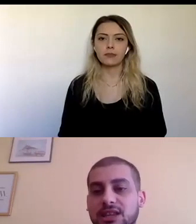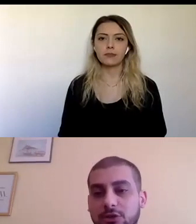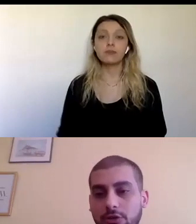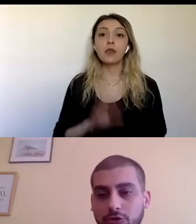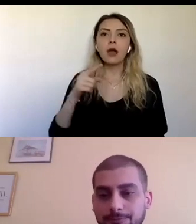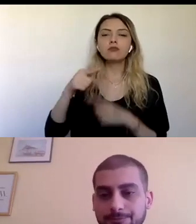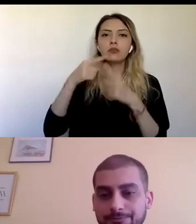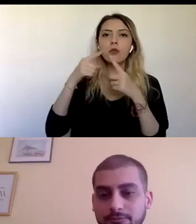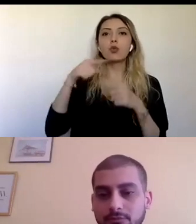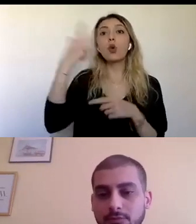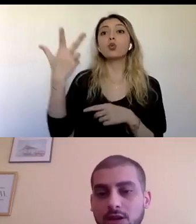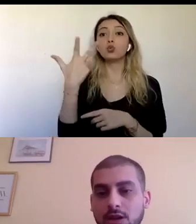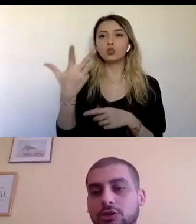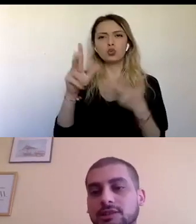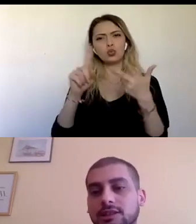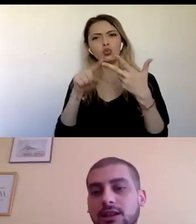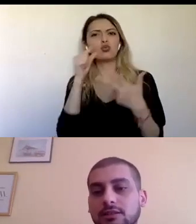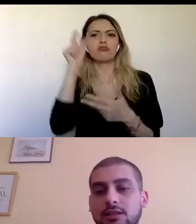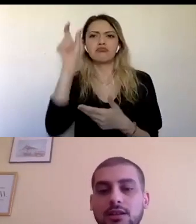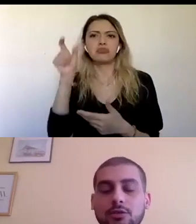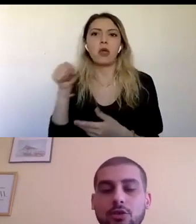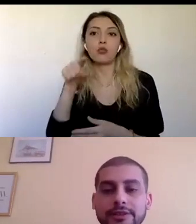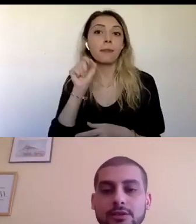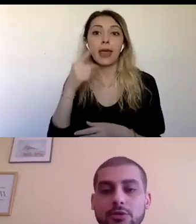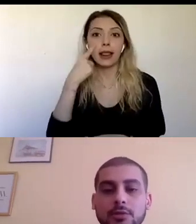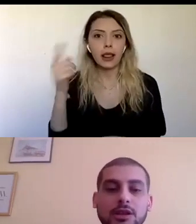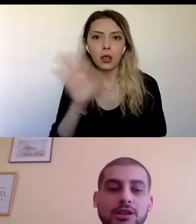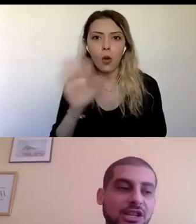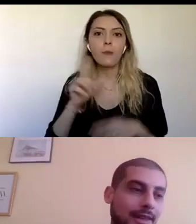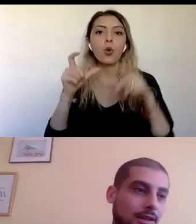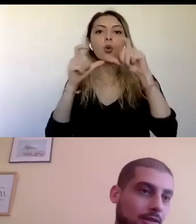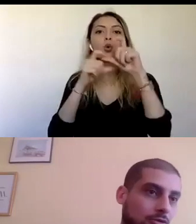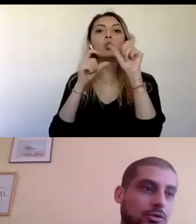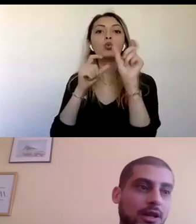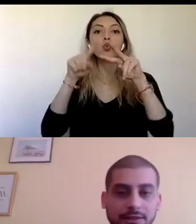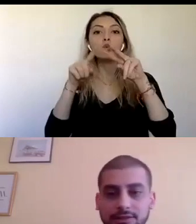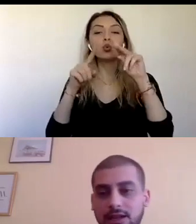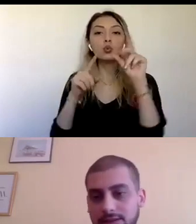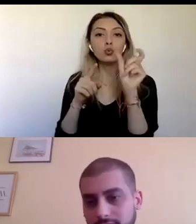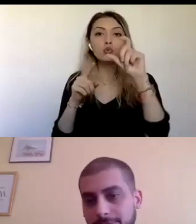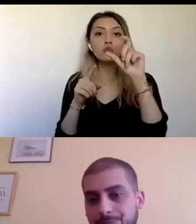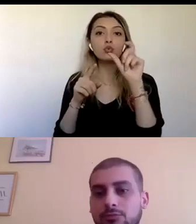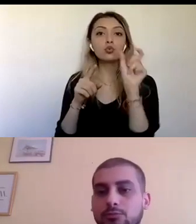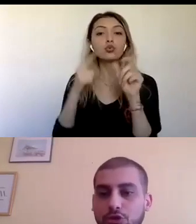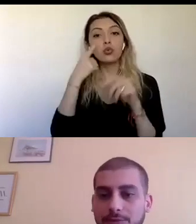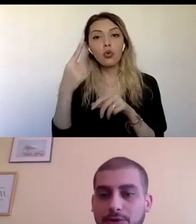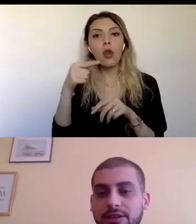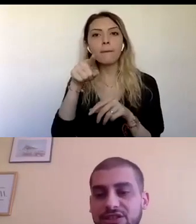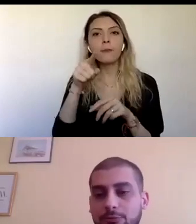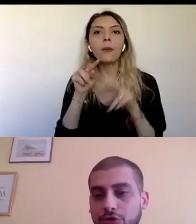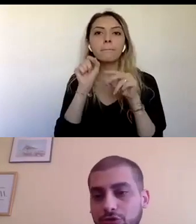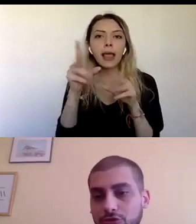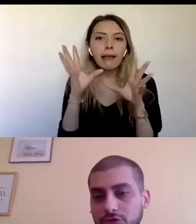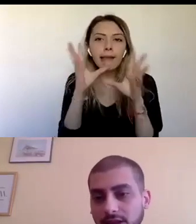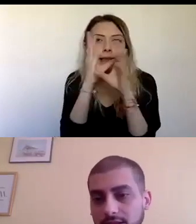şifrelenmiş şekilde görünüyor. Dolayısıyla örnek veriyorum, Gmail kullandığınız takdirde böyle bir